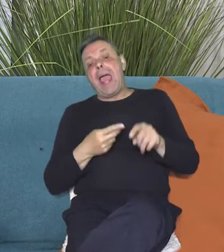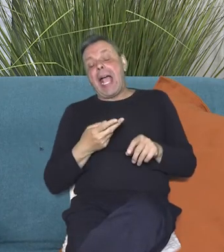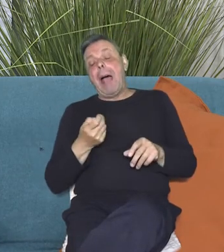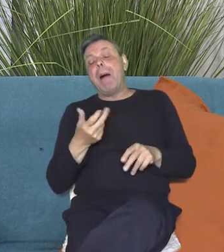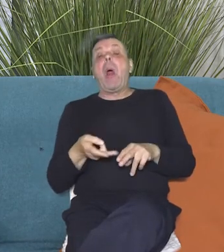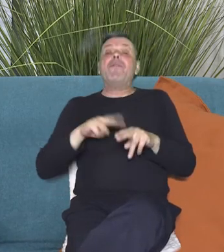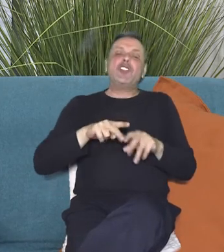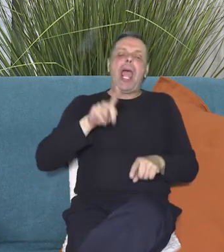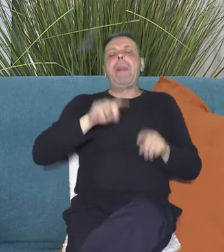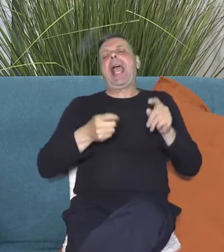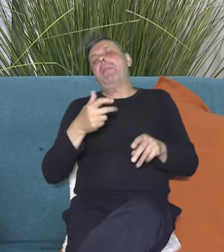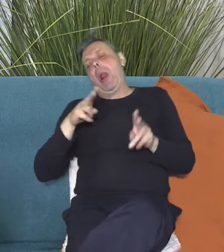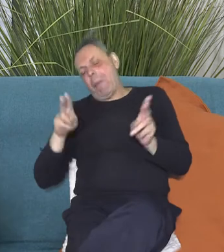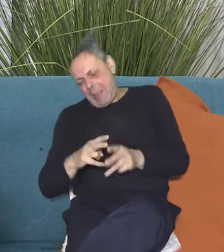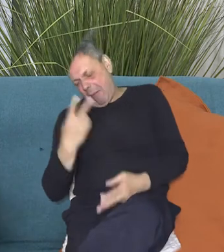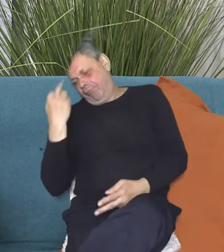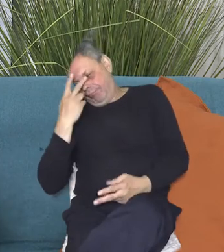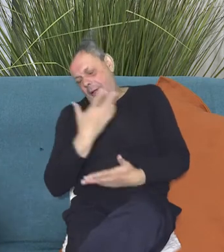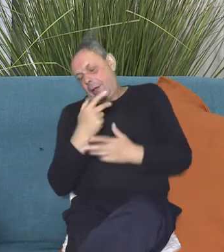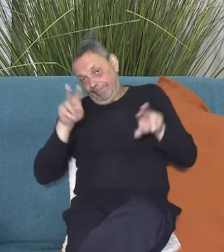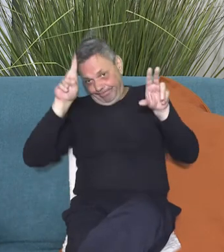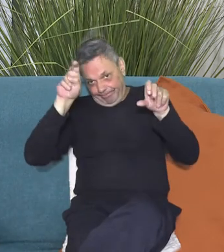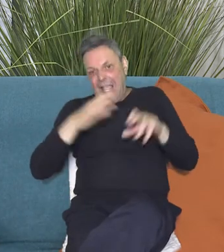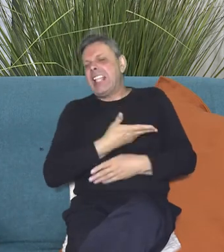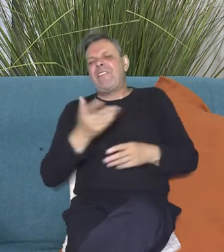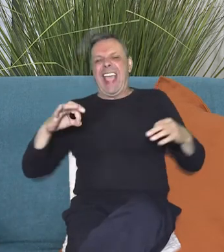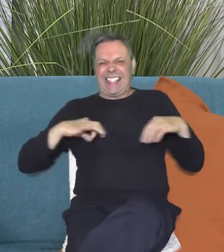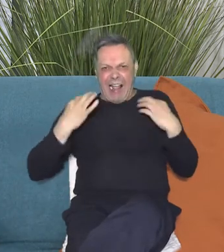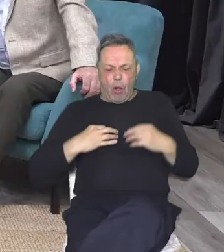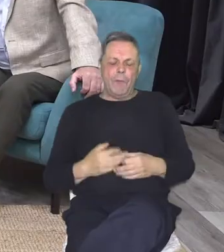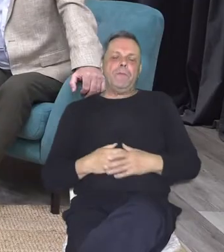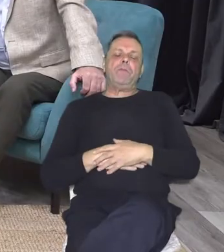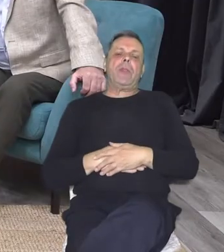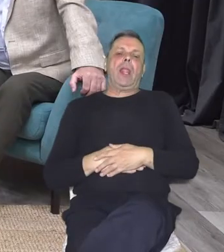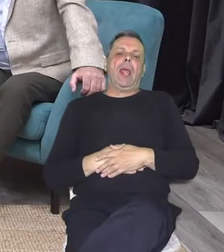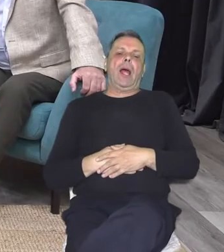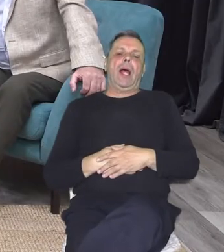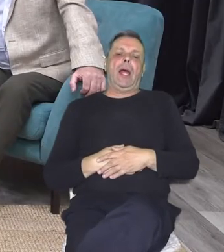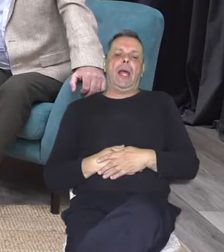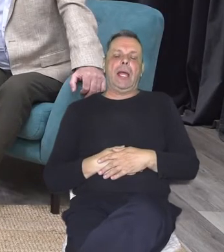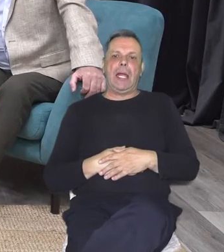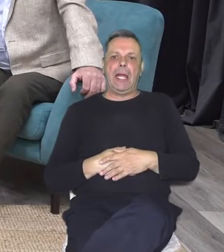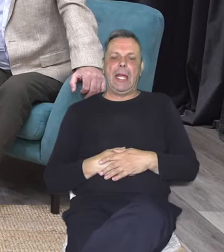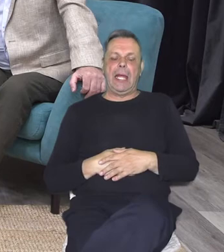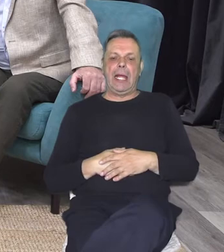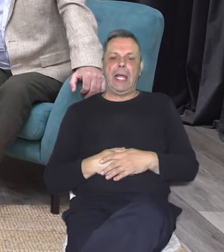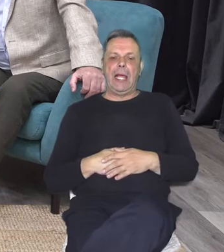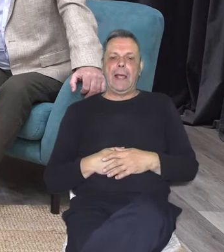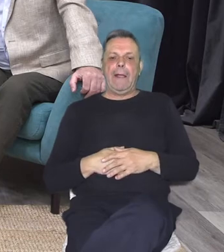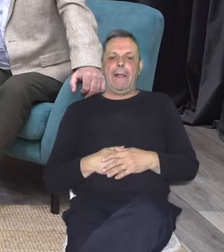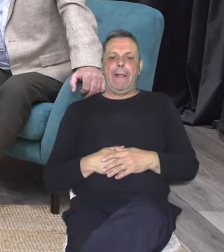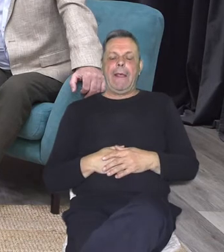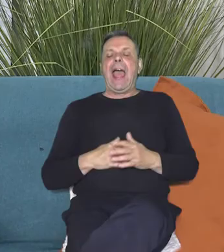neka malo više, neka malo manje, pod navodnike zdrava, sve su zdrave kuhinje, u zavisnosti, evo kako je